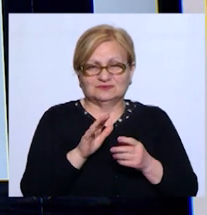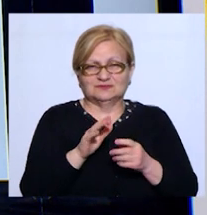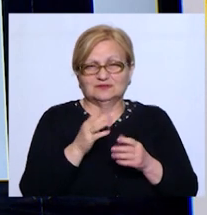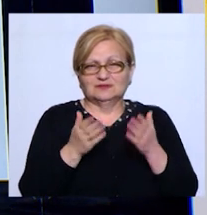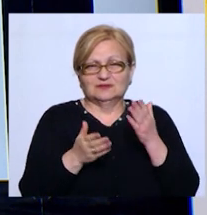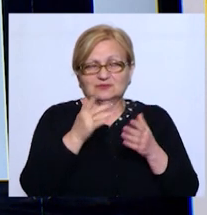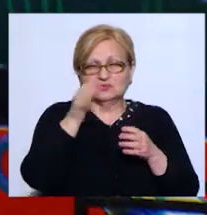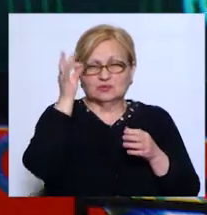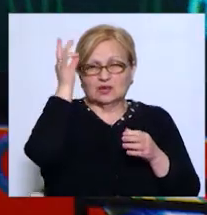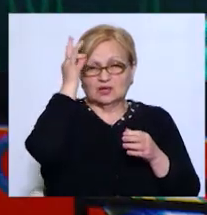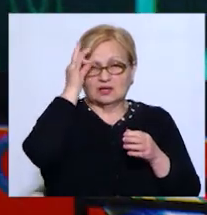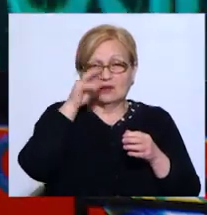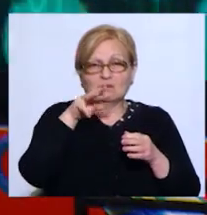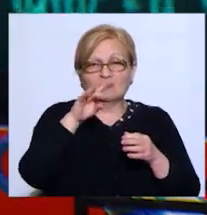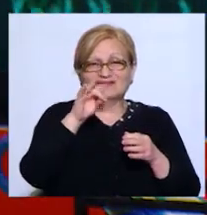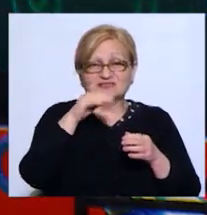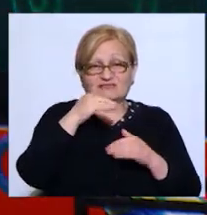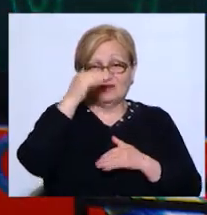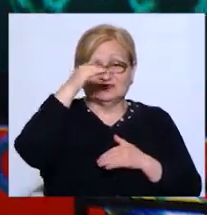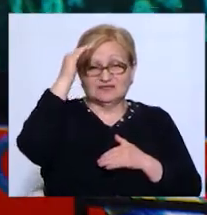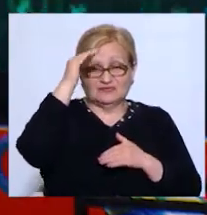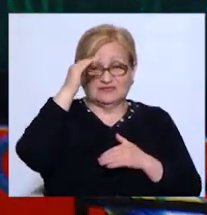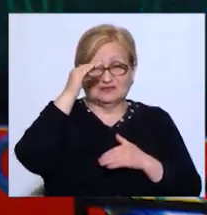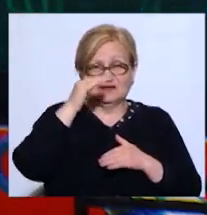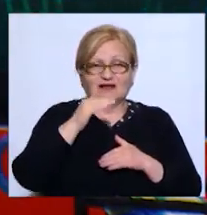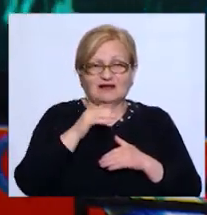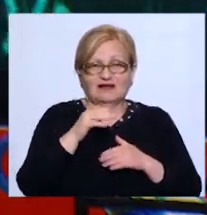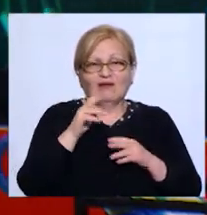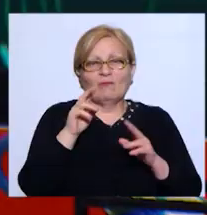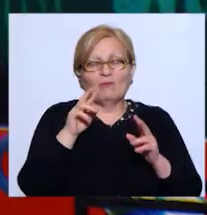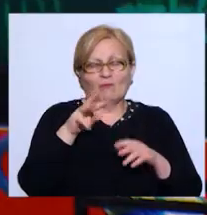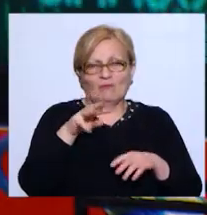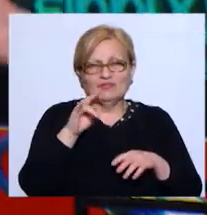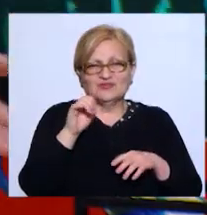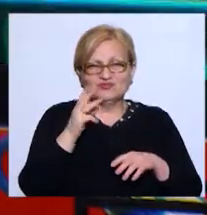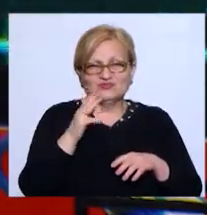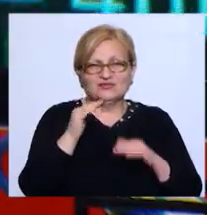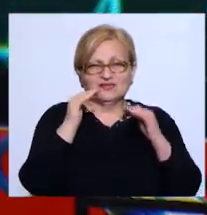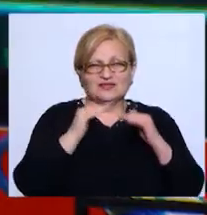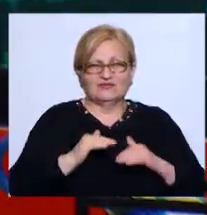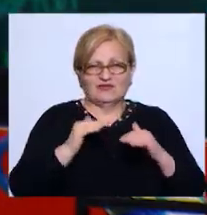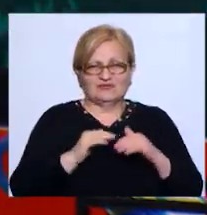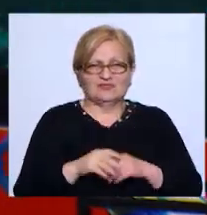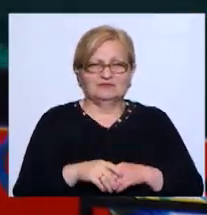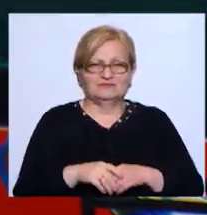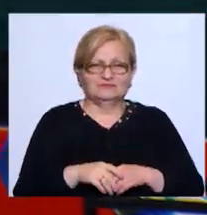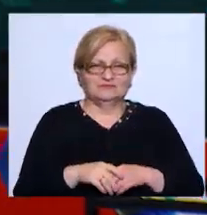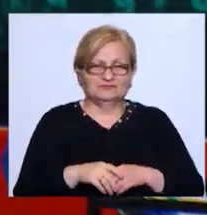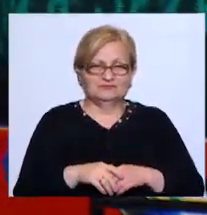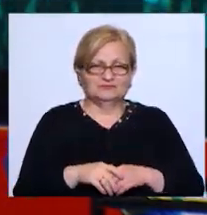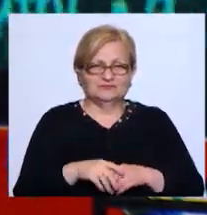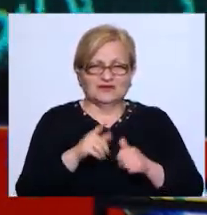და თუ გაგახსენდათ მრიცხველი სად იწერება, წილადის ხაზის ზემოთ თუ ქვემოთ, ნიშნელი თავისთავად ქვევით აღმოჩდება. კარგით,